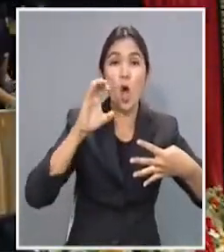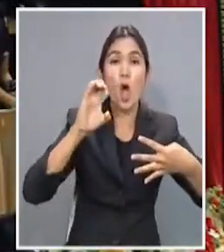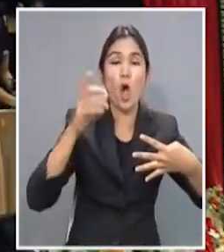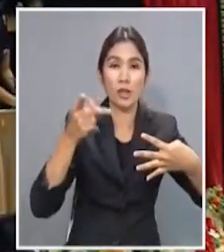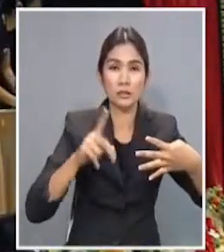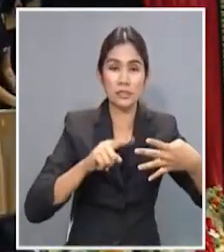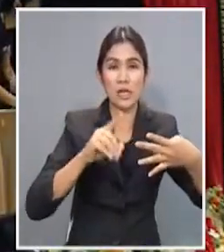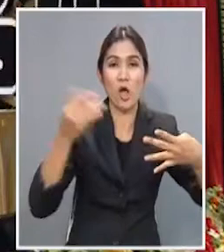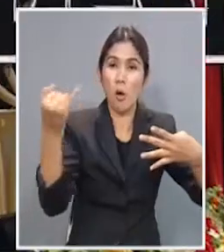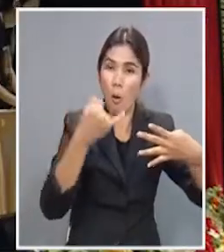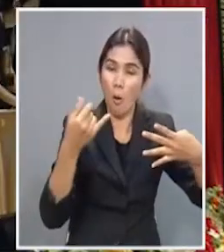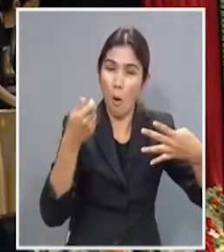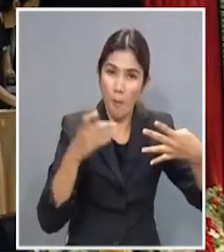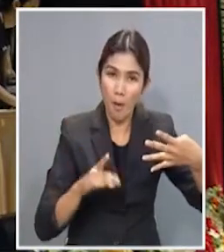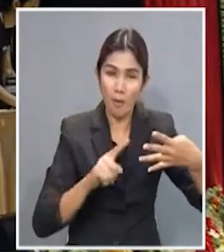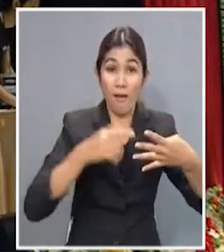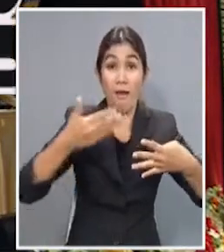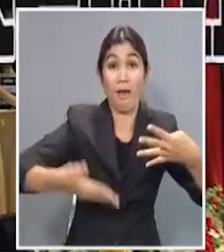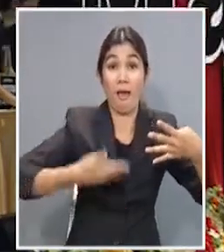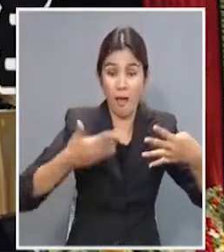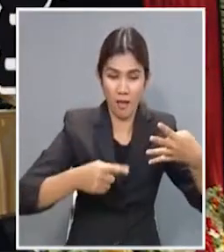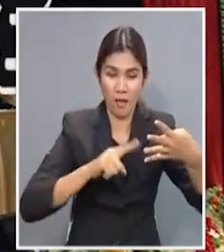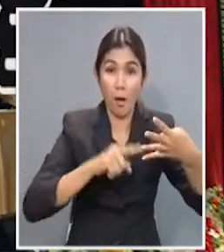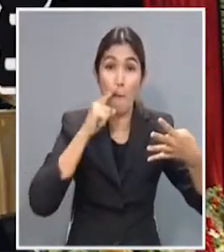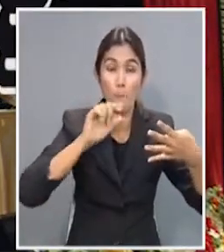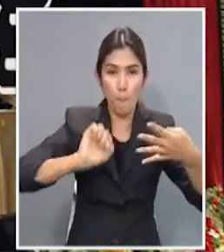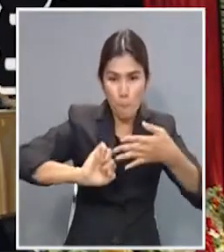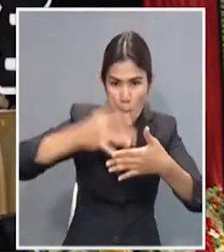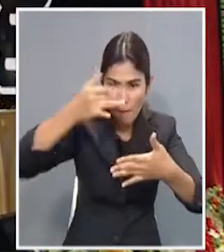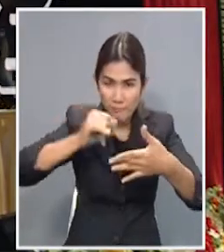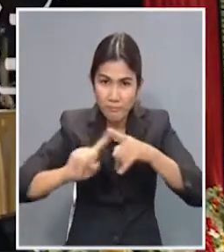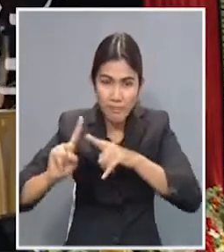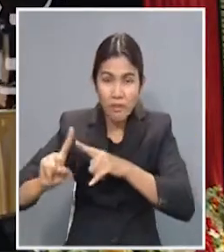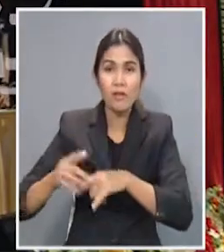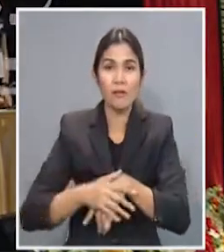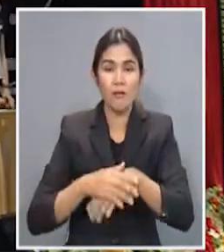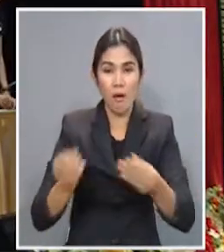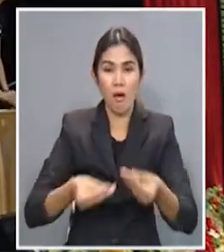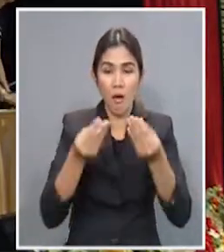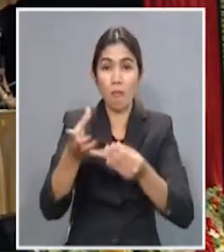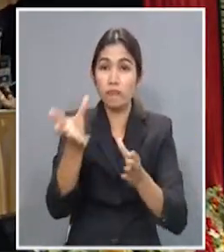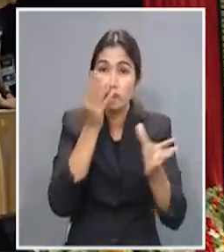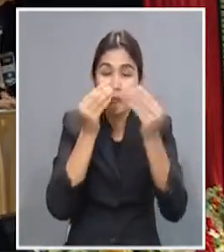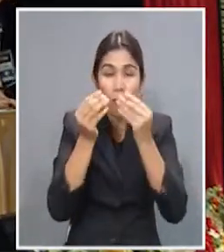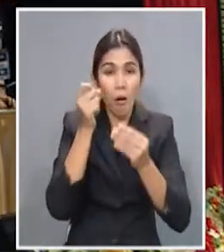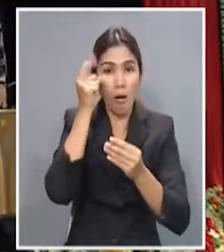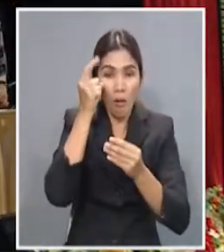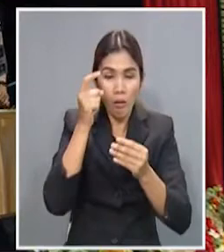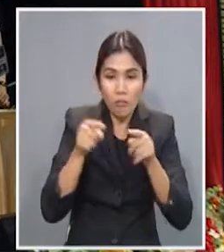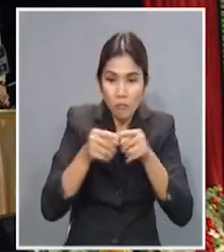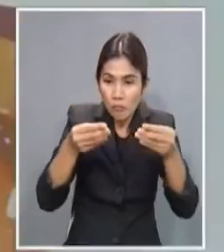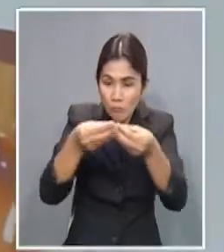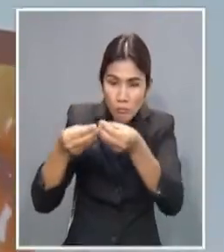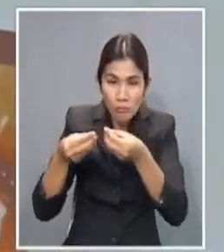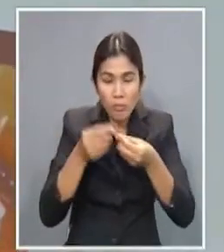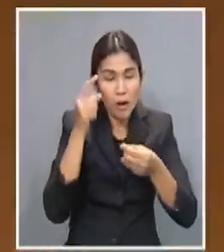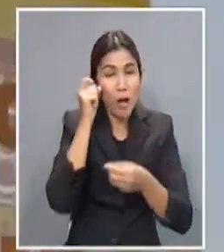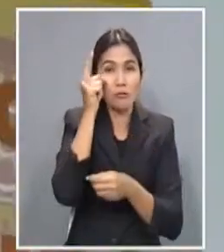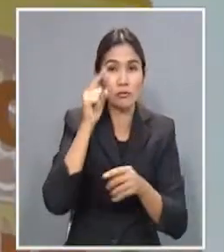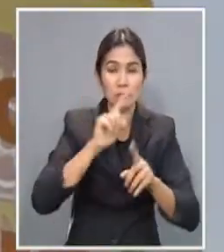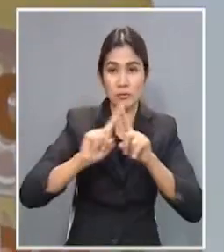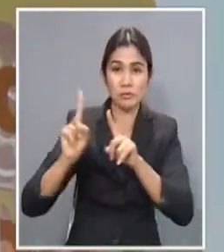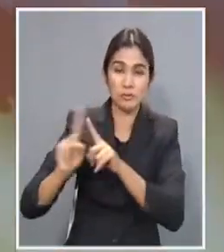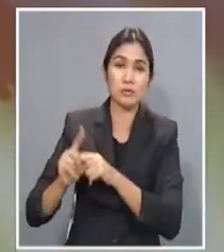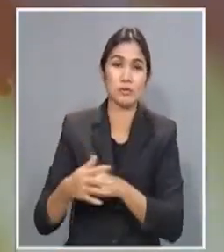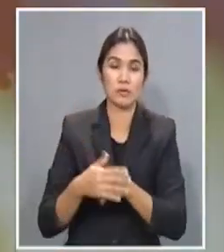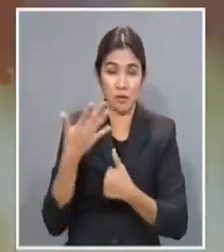เว็บไซต์เว็บมาร์เก็ตติ้งและเว็บโปรแกรมมิ่งเพื่อให้น้องๆได้รู้จักการทำงานร่วมกันกับหน้าที่อื่นๆซึ่งเป็นสิ่ง